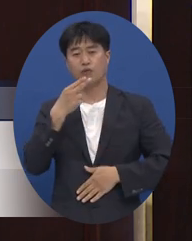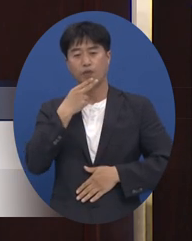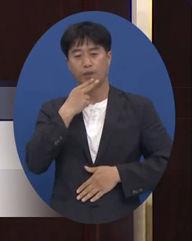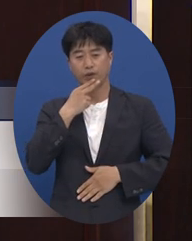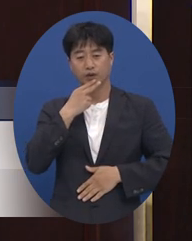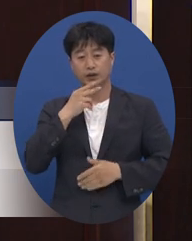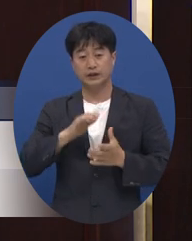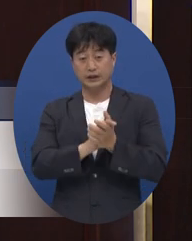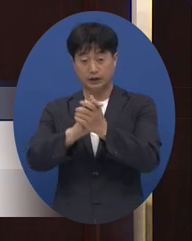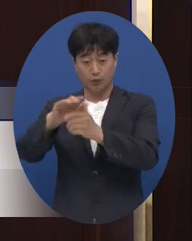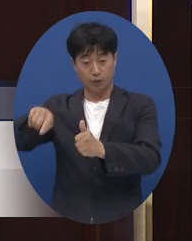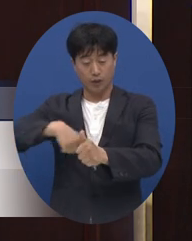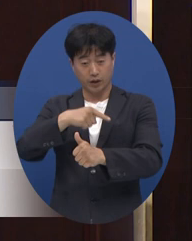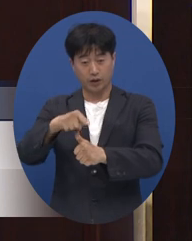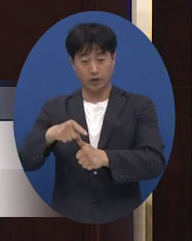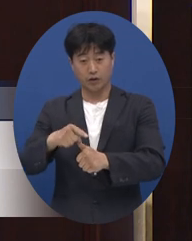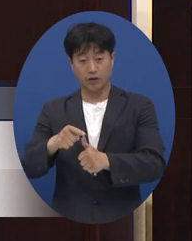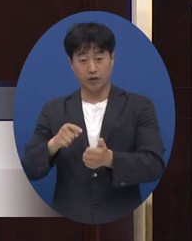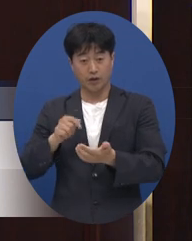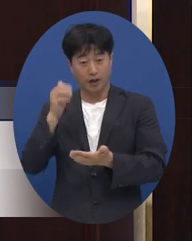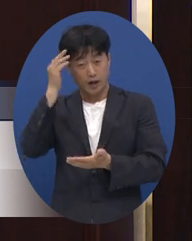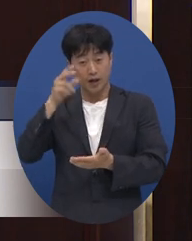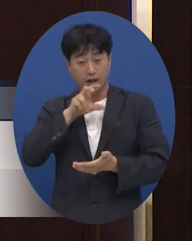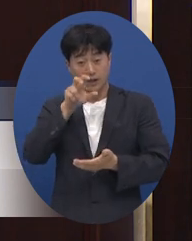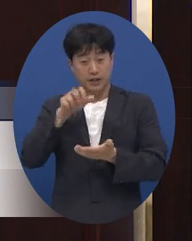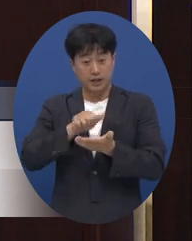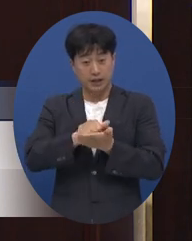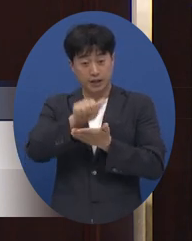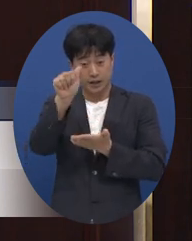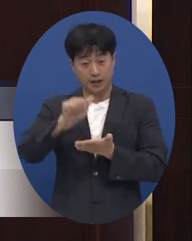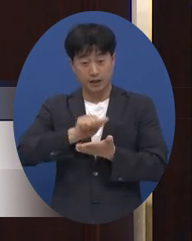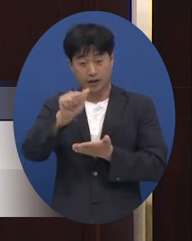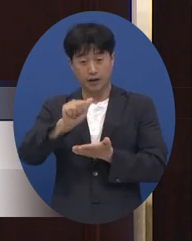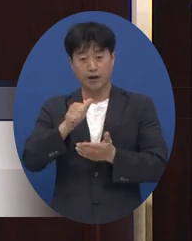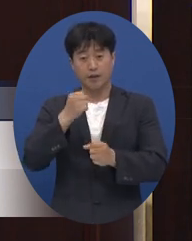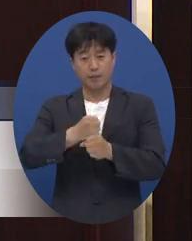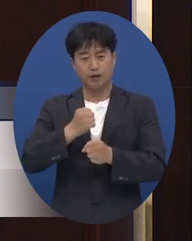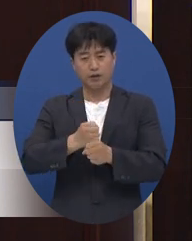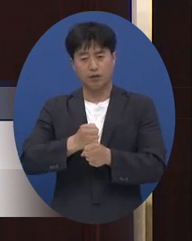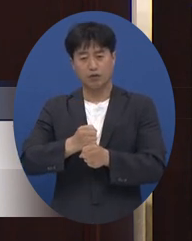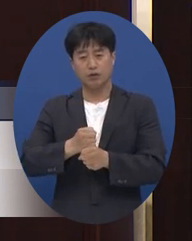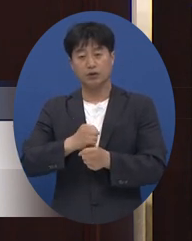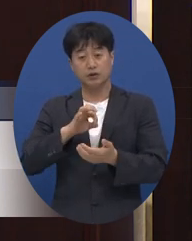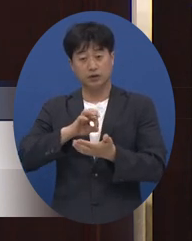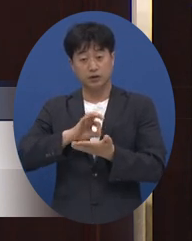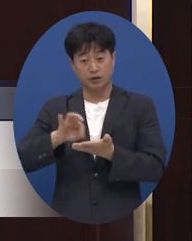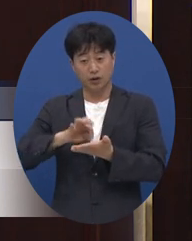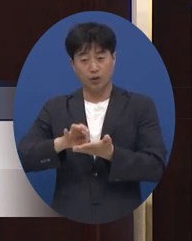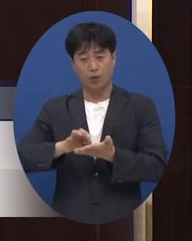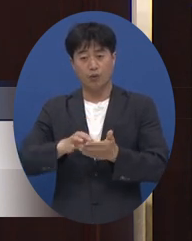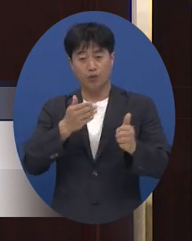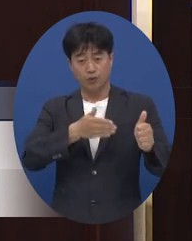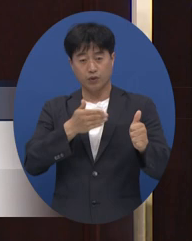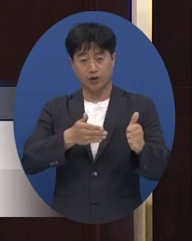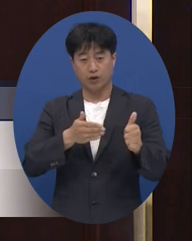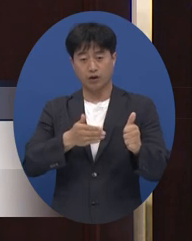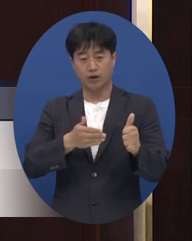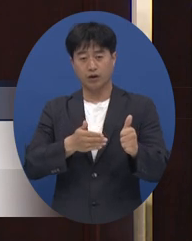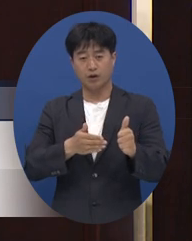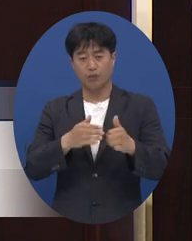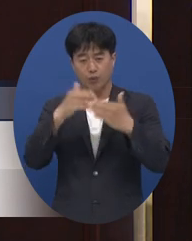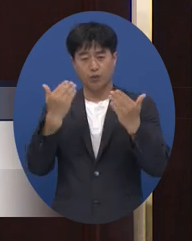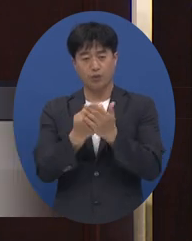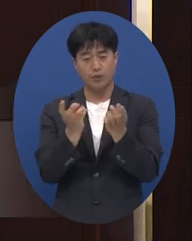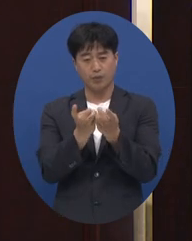있지 않은 취향 경 시멘트 제조 및 사용을 적극적으로 권장하는 등 할 수 있는 모든 방안을 강구하여